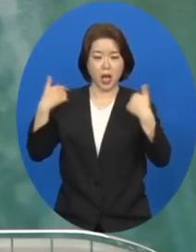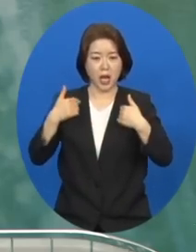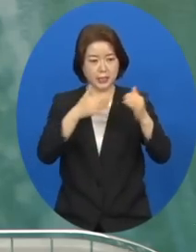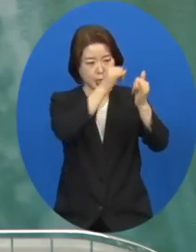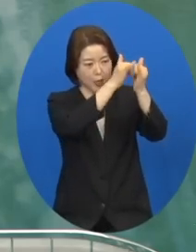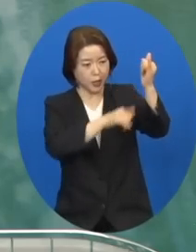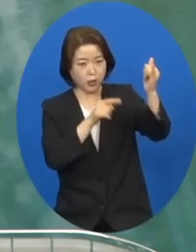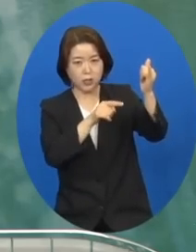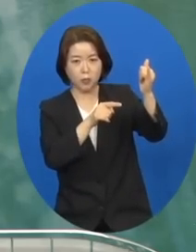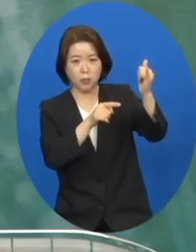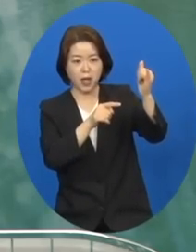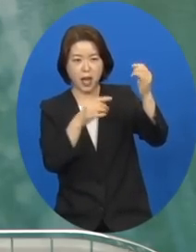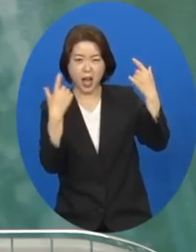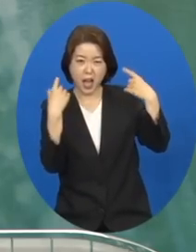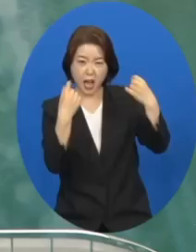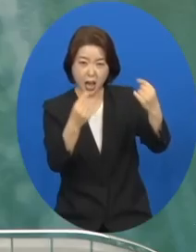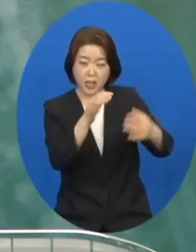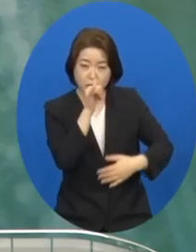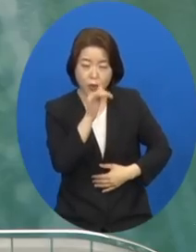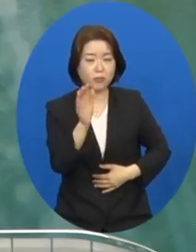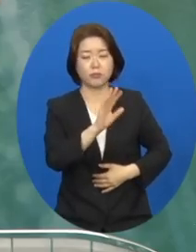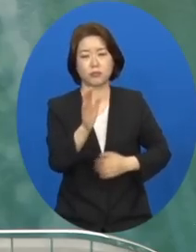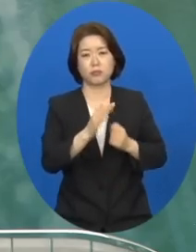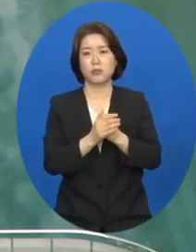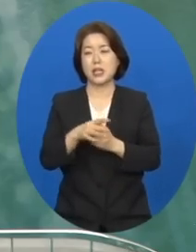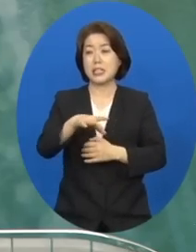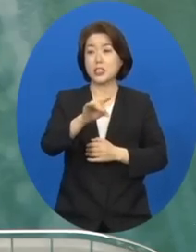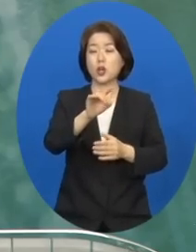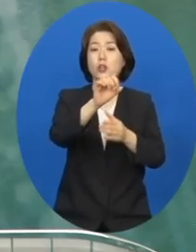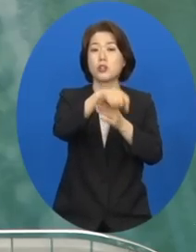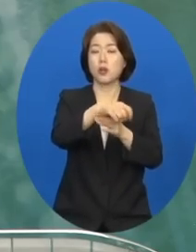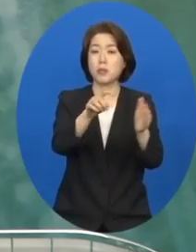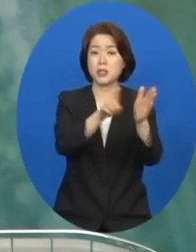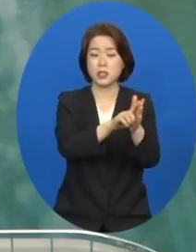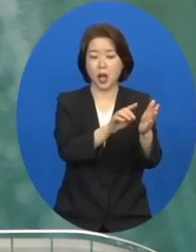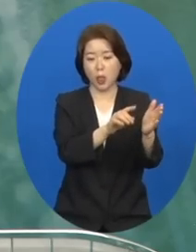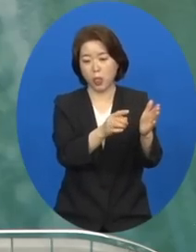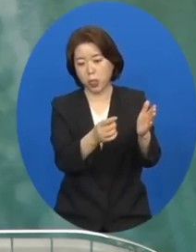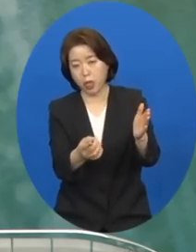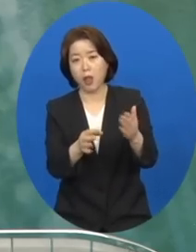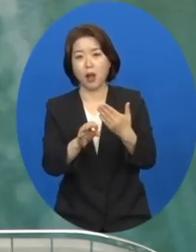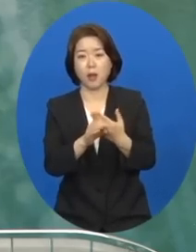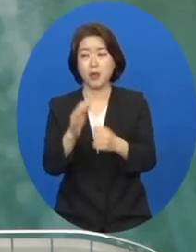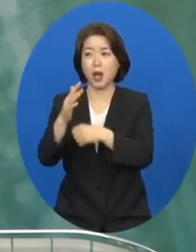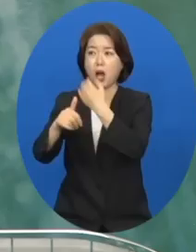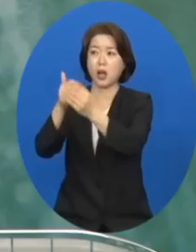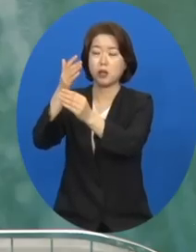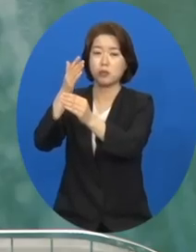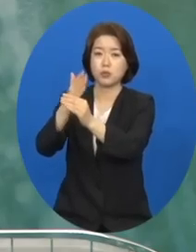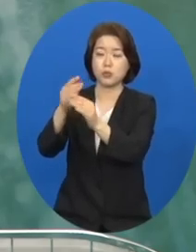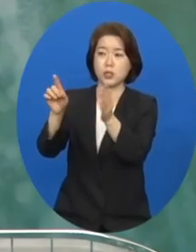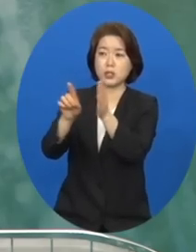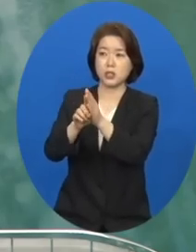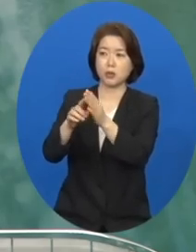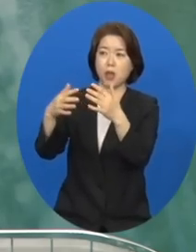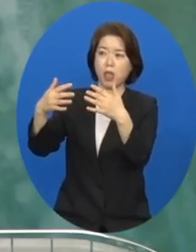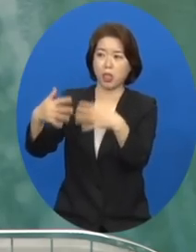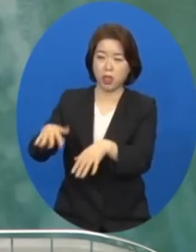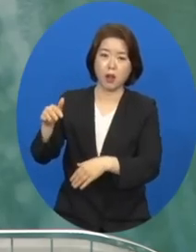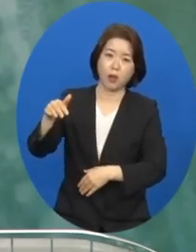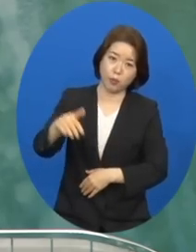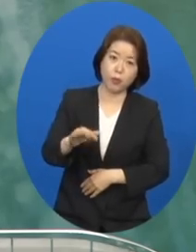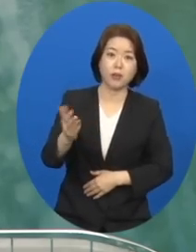있었던 것은 아닙니다 이 첫 열매 신랑의 식 어쩌면 하나님 중심의 신앙 도 동시에 약해진다는 것을 우리